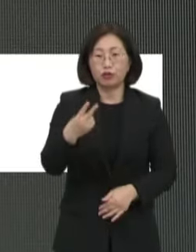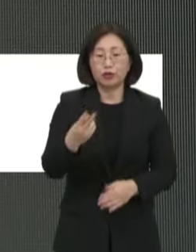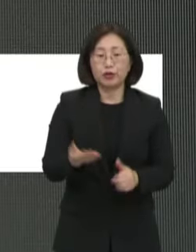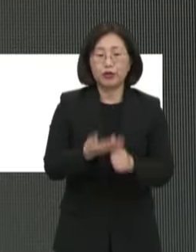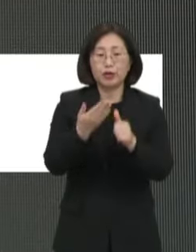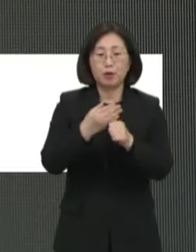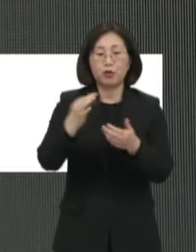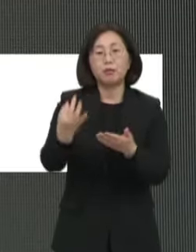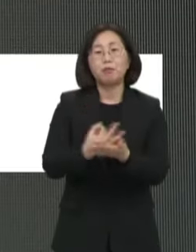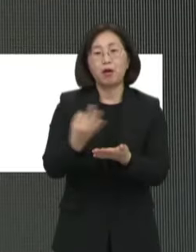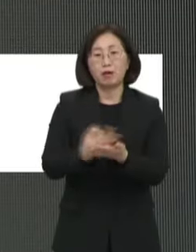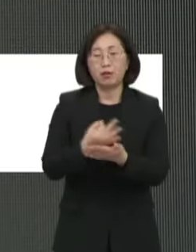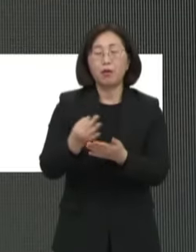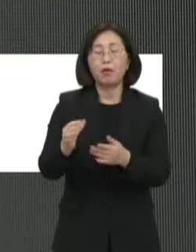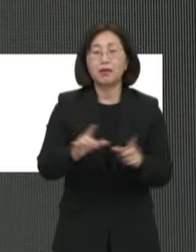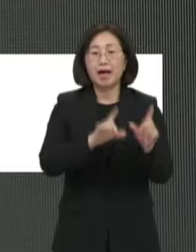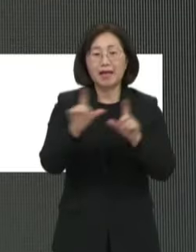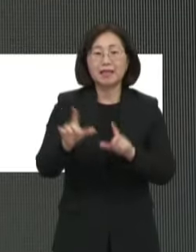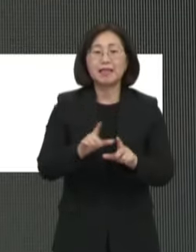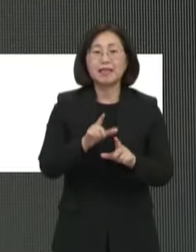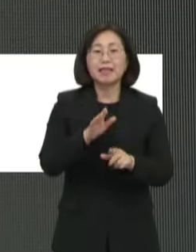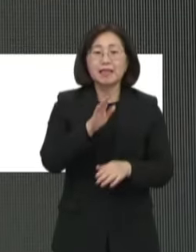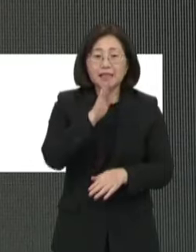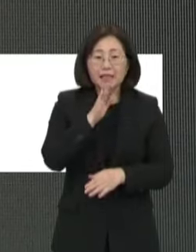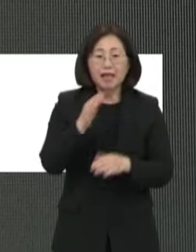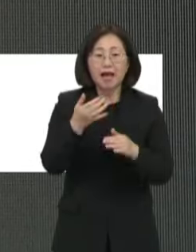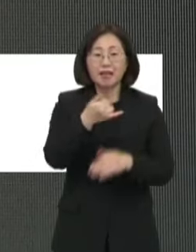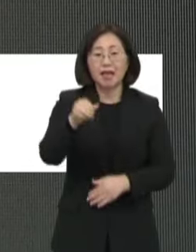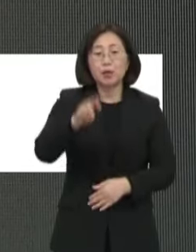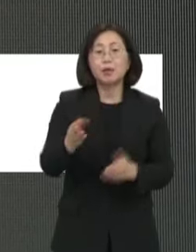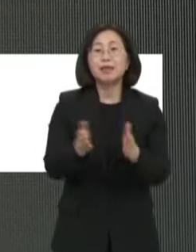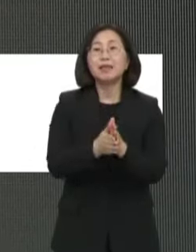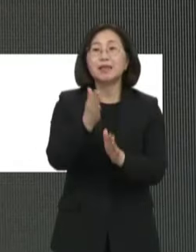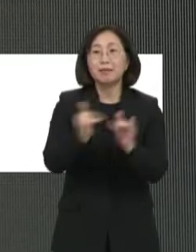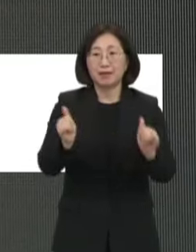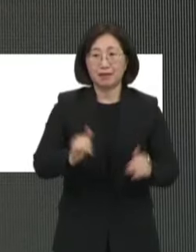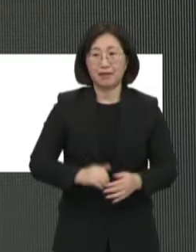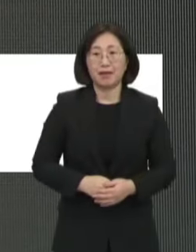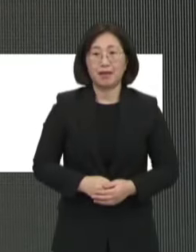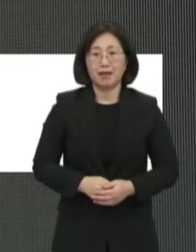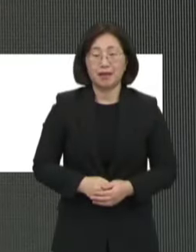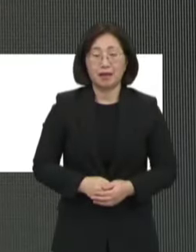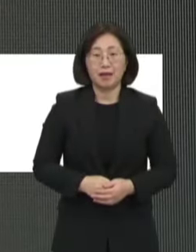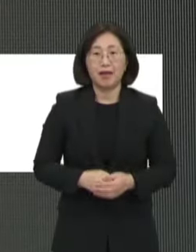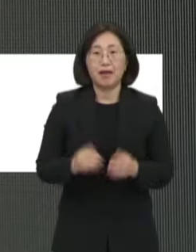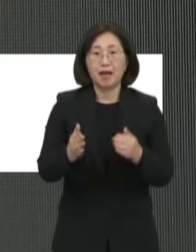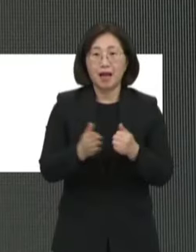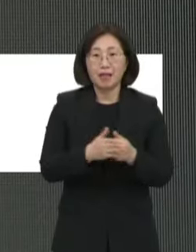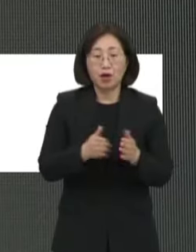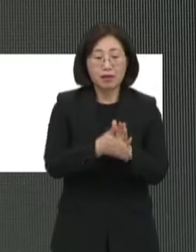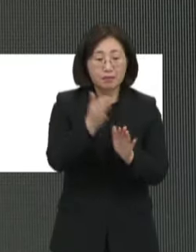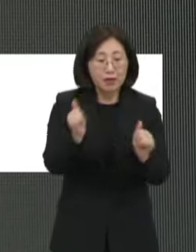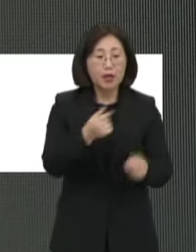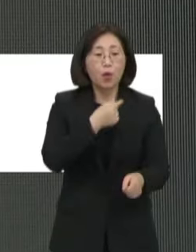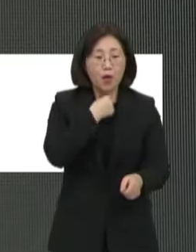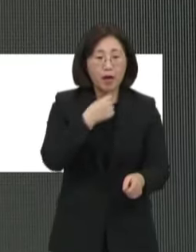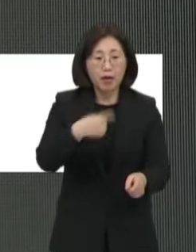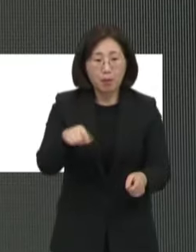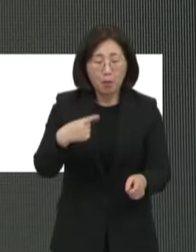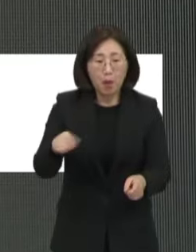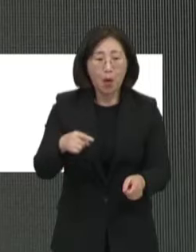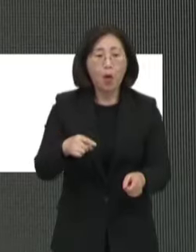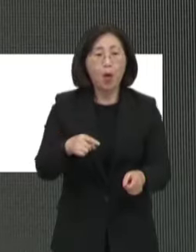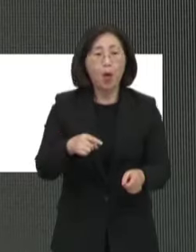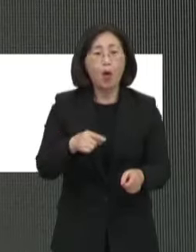벌고 살고 있는 보통 세종시민, 진짜 세종시민입니다. 그래서 시민들이 무엇을 원하시는지, 시민